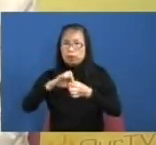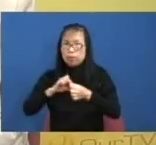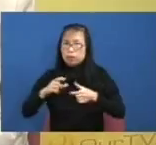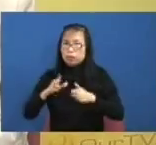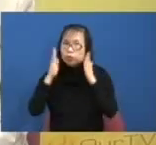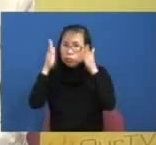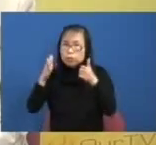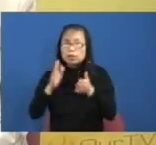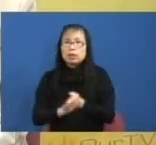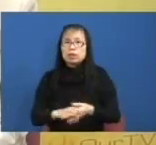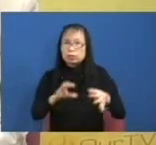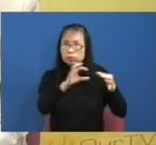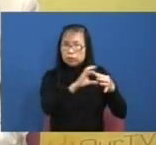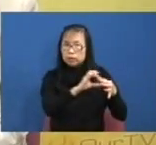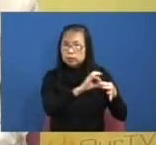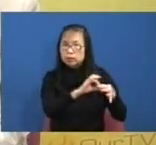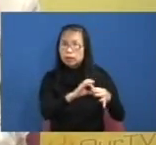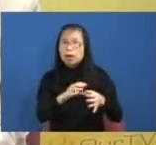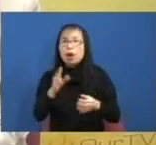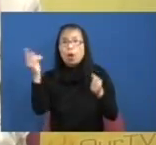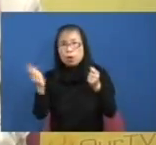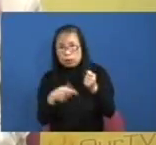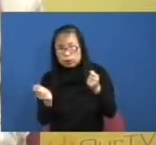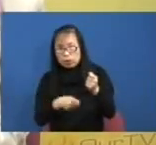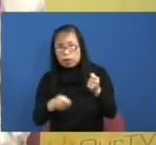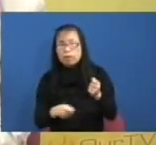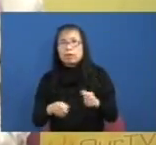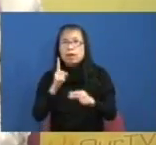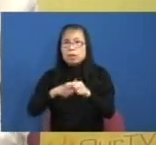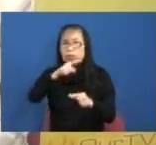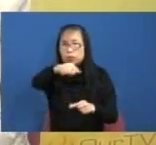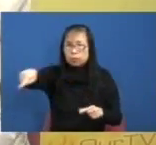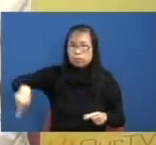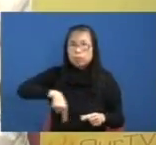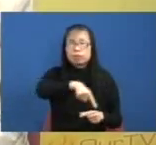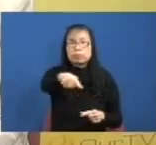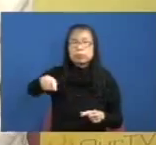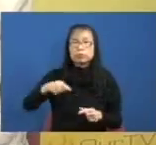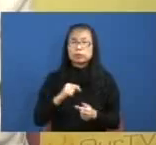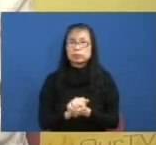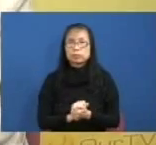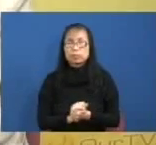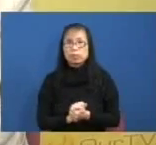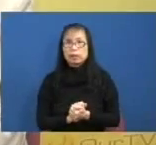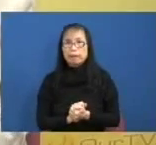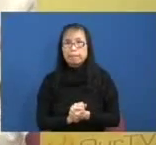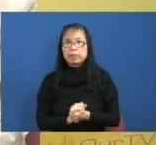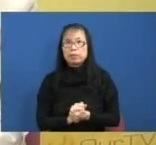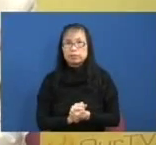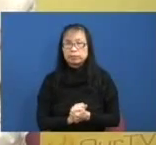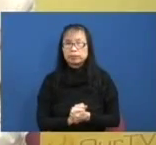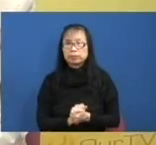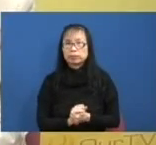個連帶性，譬如好似銅鑼灣啊、中環啊，上次喺即係呢個告羅士打